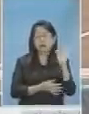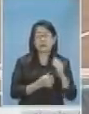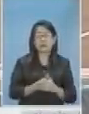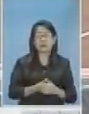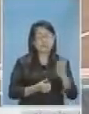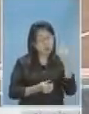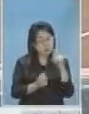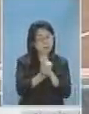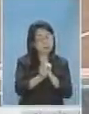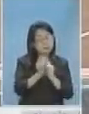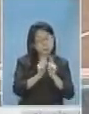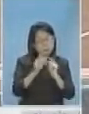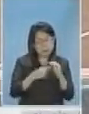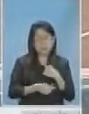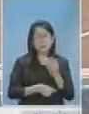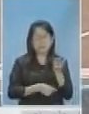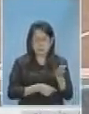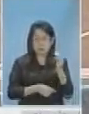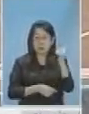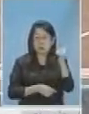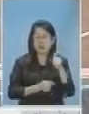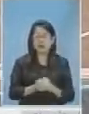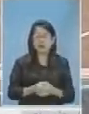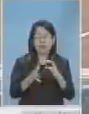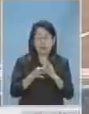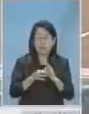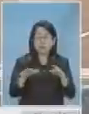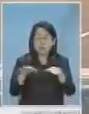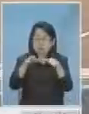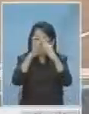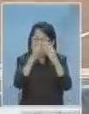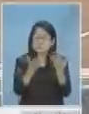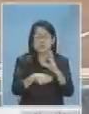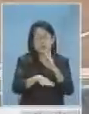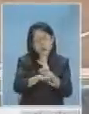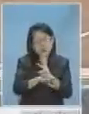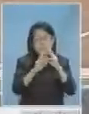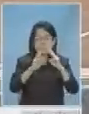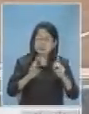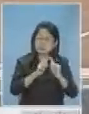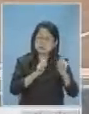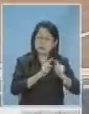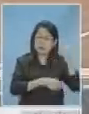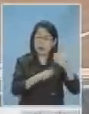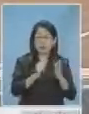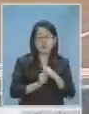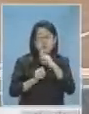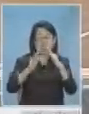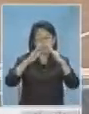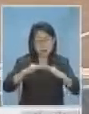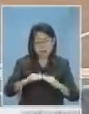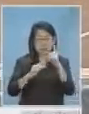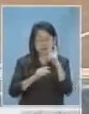แล้วเราบอกแล้วว่าขอความกรุณาเถอะโบราณสถานของชาตินี้เนี่ยมันมีถ้ามันพังแล้วสร้างใหม่มันก็